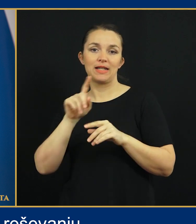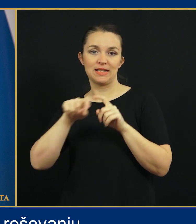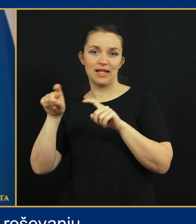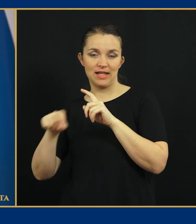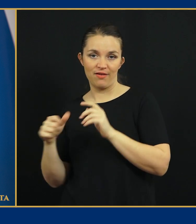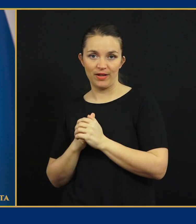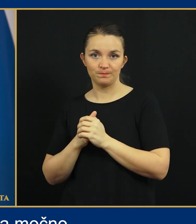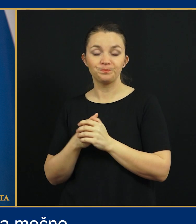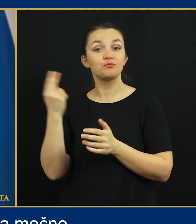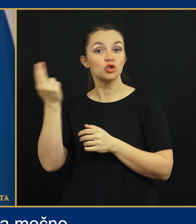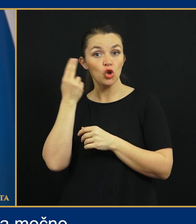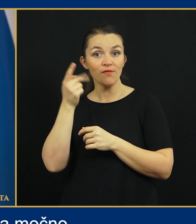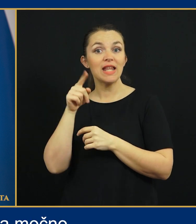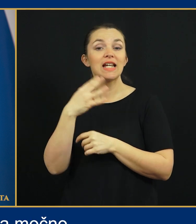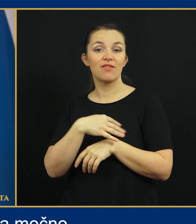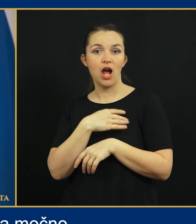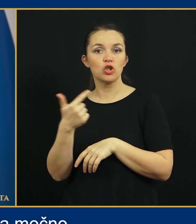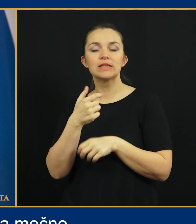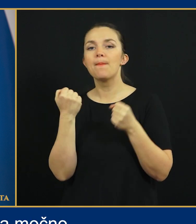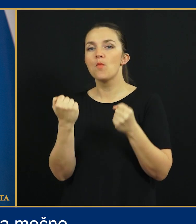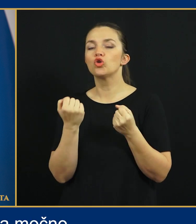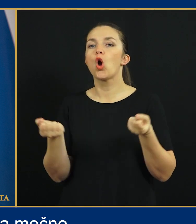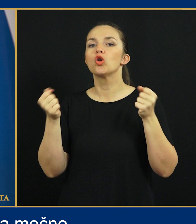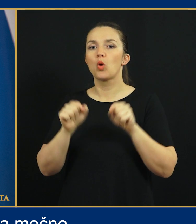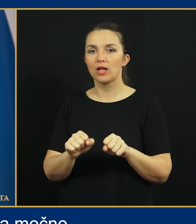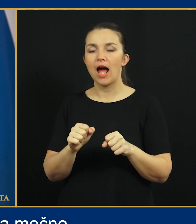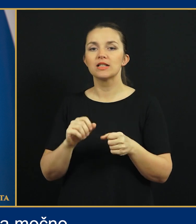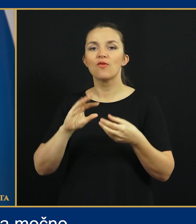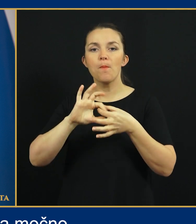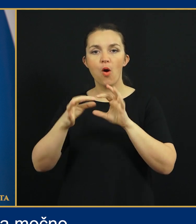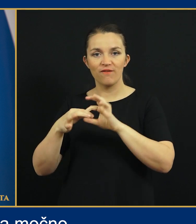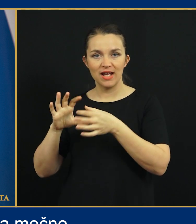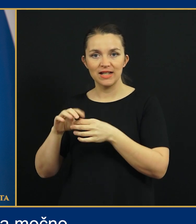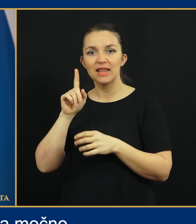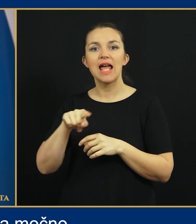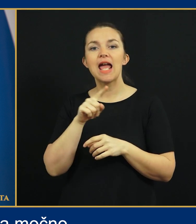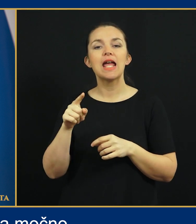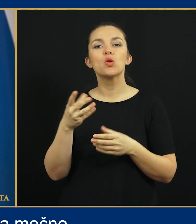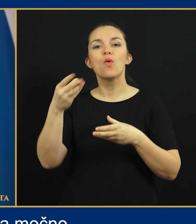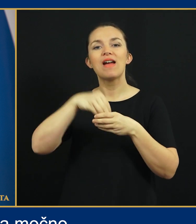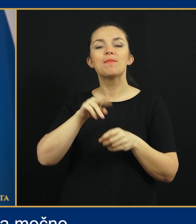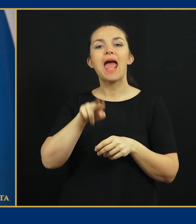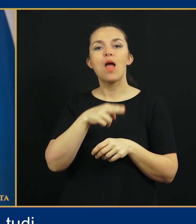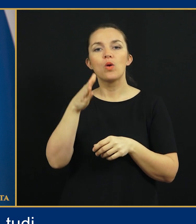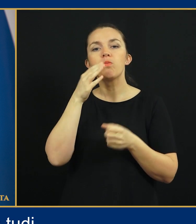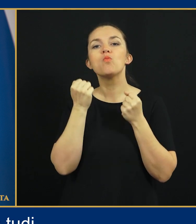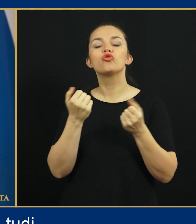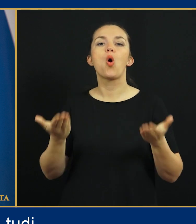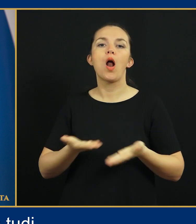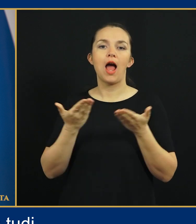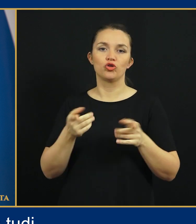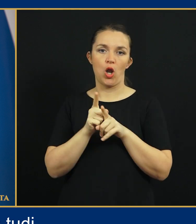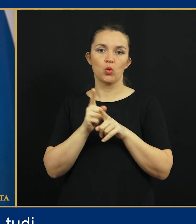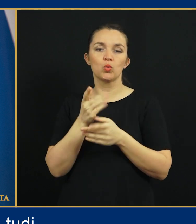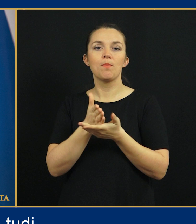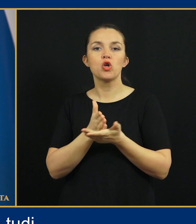zadev. Slovenija in Hrvaška sta močno gospodarsko prepleteni in uvedba evra bo močno olajšala